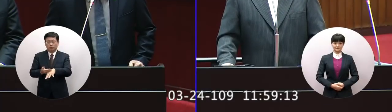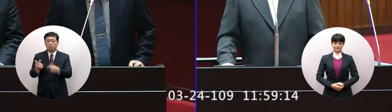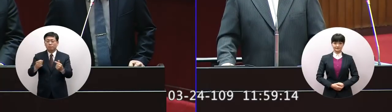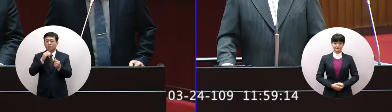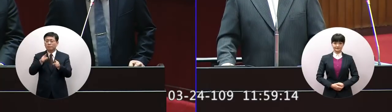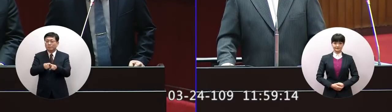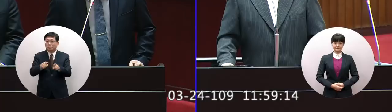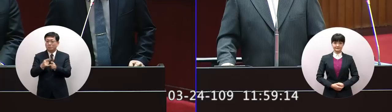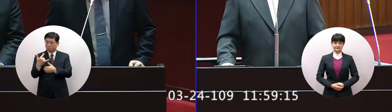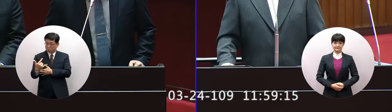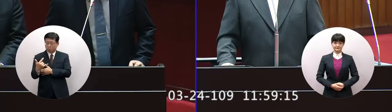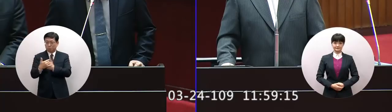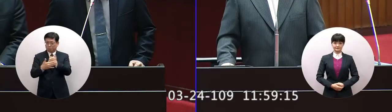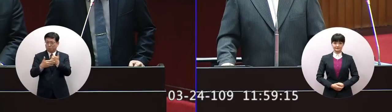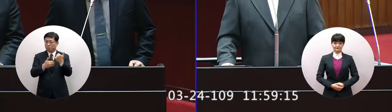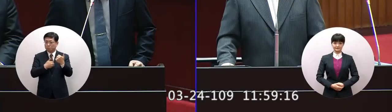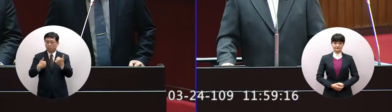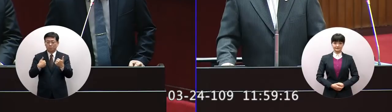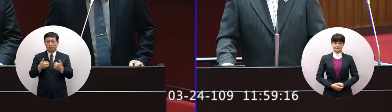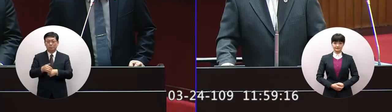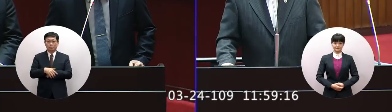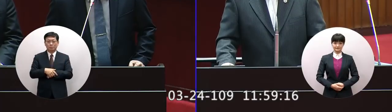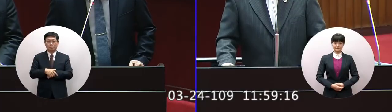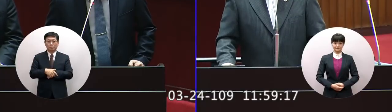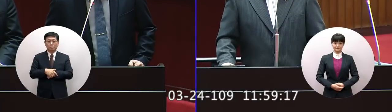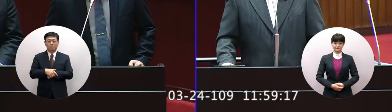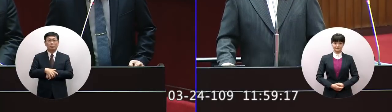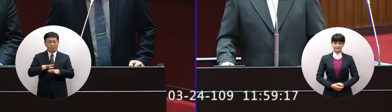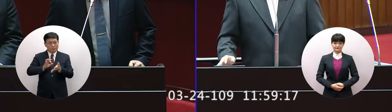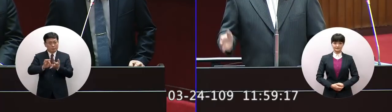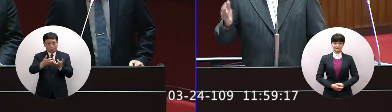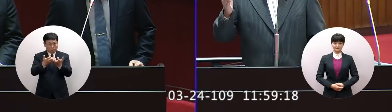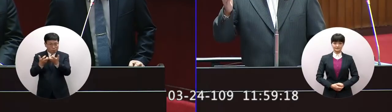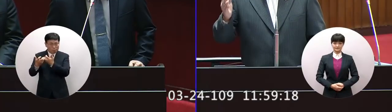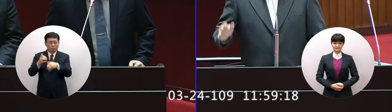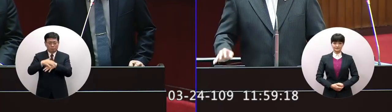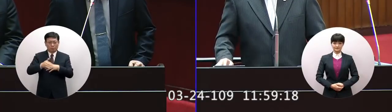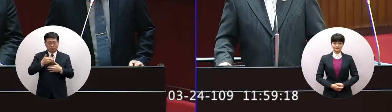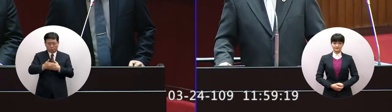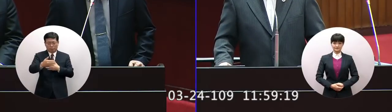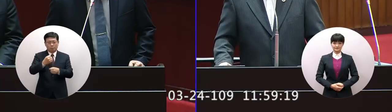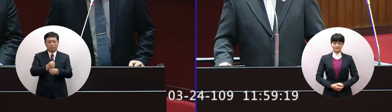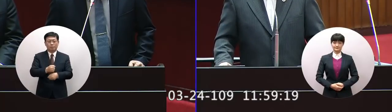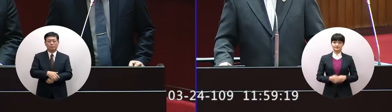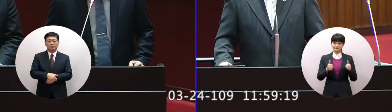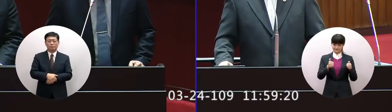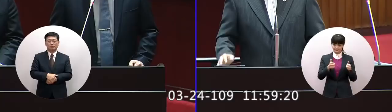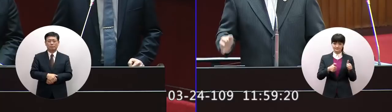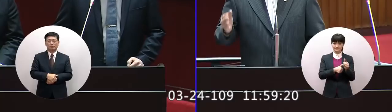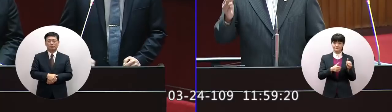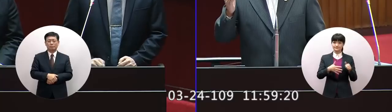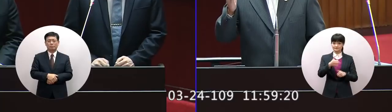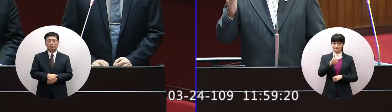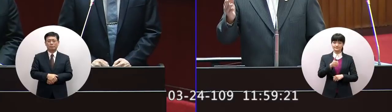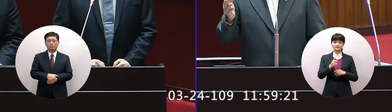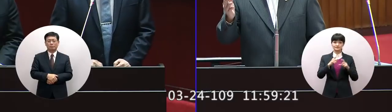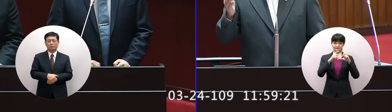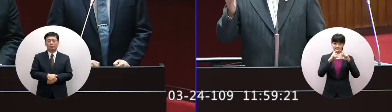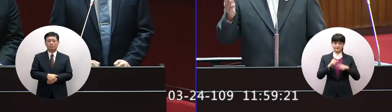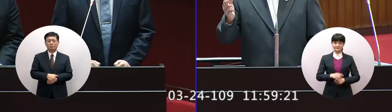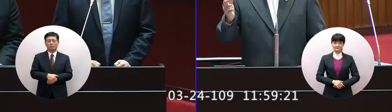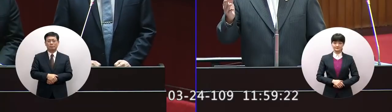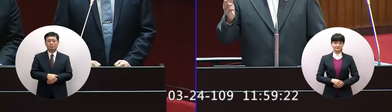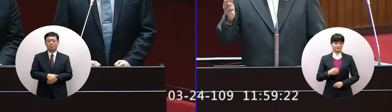的守备，所谓的这个规划，未来我们会逐步的落实。 谢谢副部长的回答。我